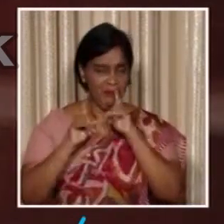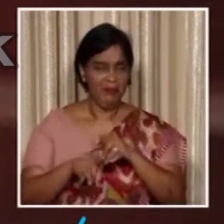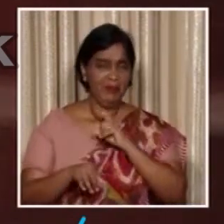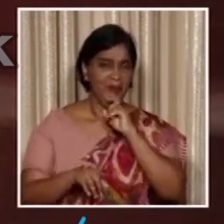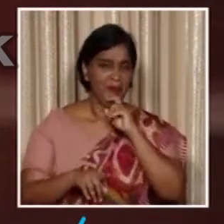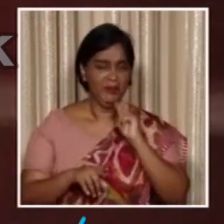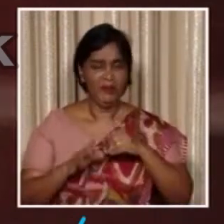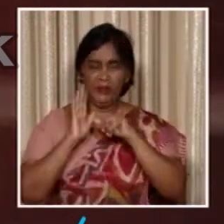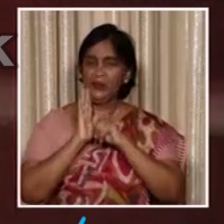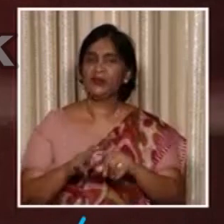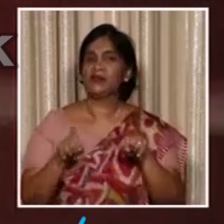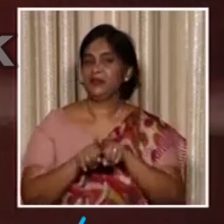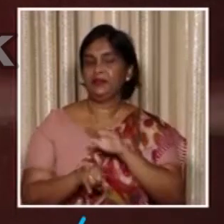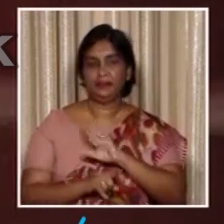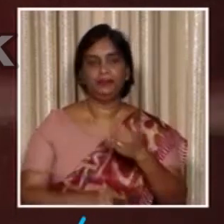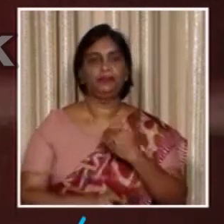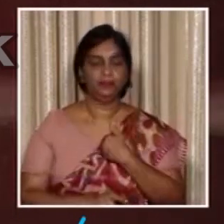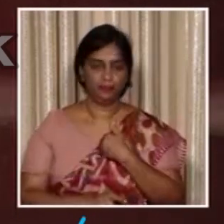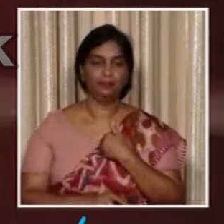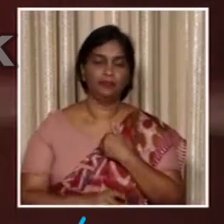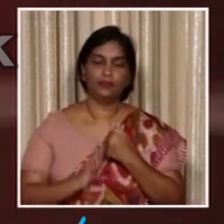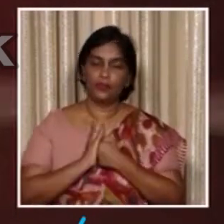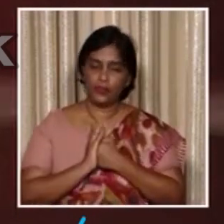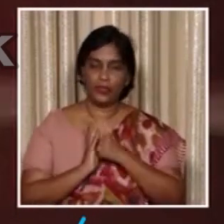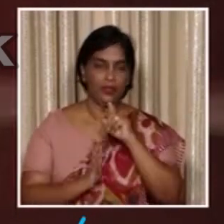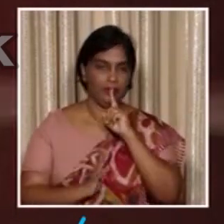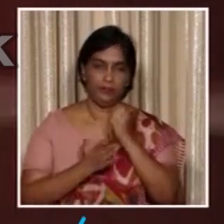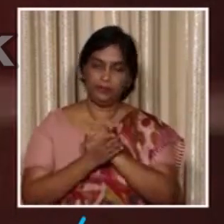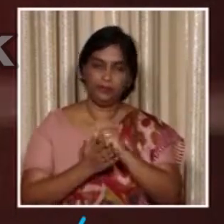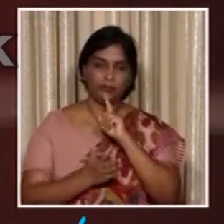අධිකරණය අවතක්සේරු කරන්න එපැයි කියලා මම ධම්මත්ම ගෞරවයෙන් සියලු දෙනාගෙම ඉල්ලා සිටිනවා.